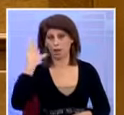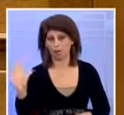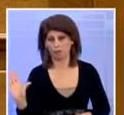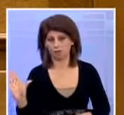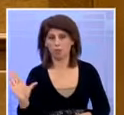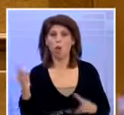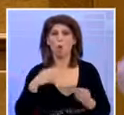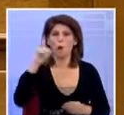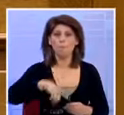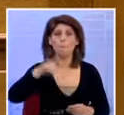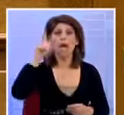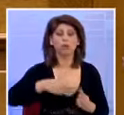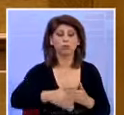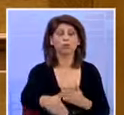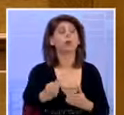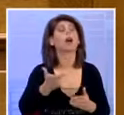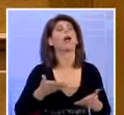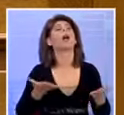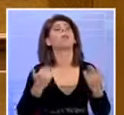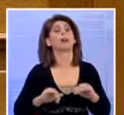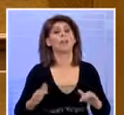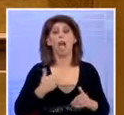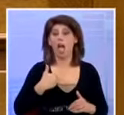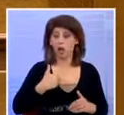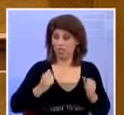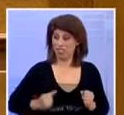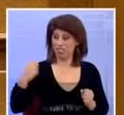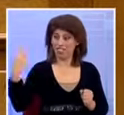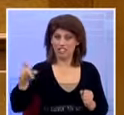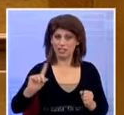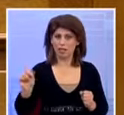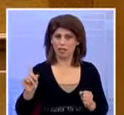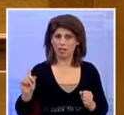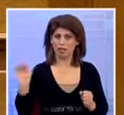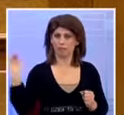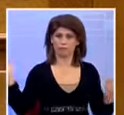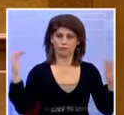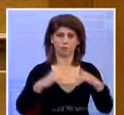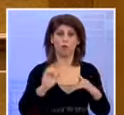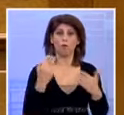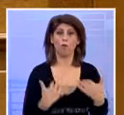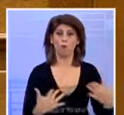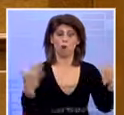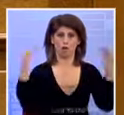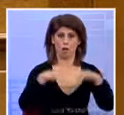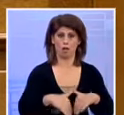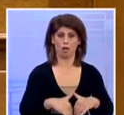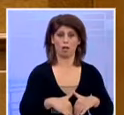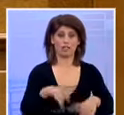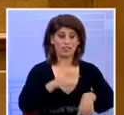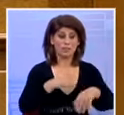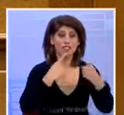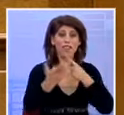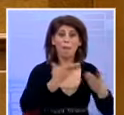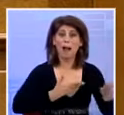έχετε πολλές μέρες. Εγώ στη θέση σας δεν θα είχα συγκαλέσει εδώ πέρα τη Βουλή εν ώρα